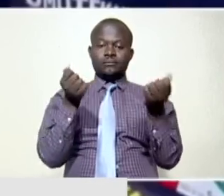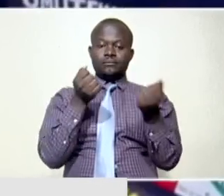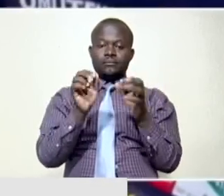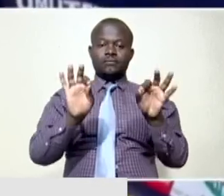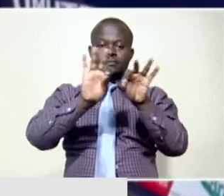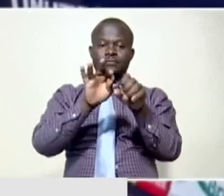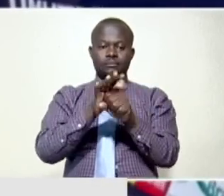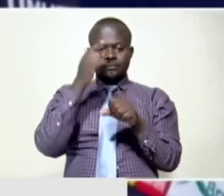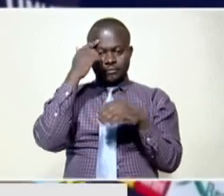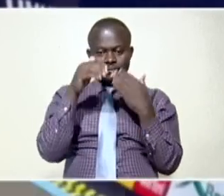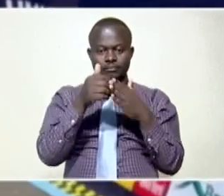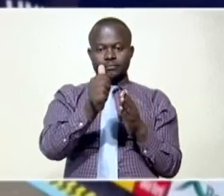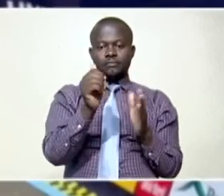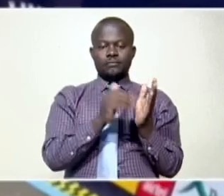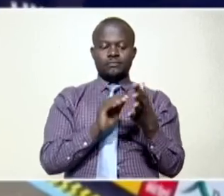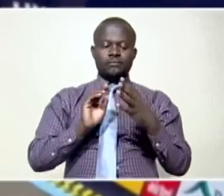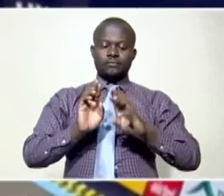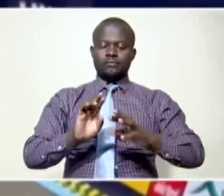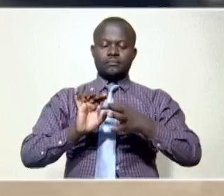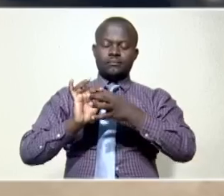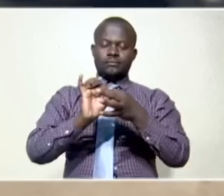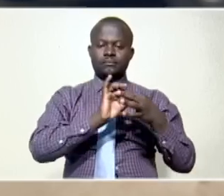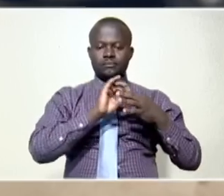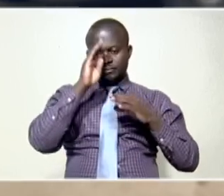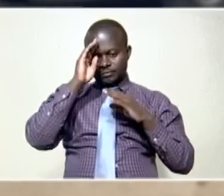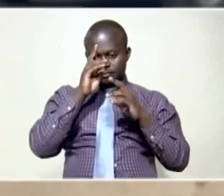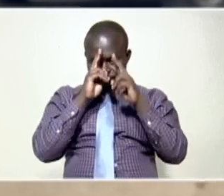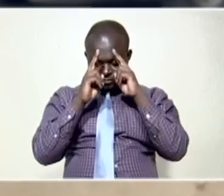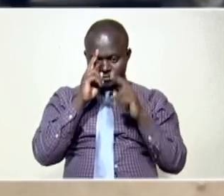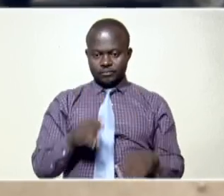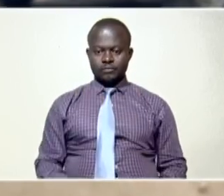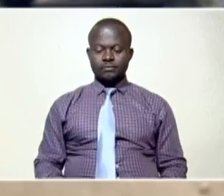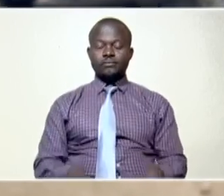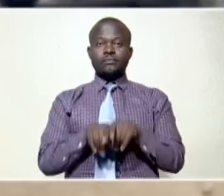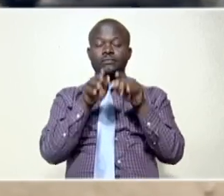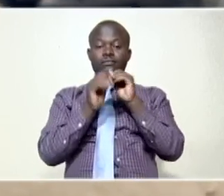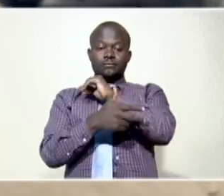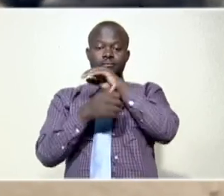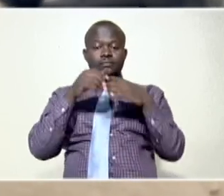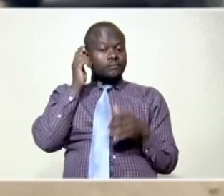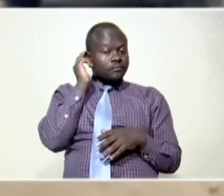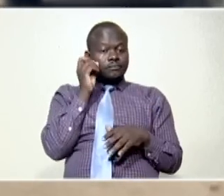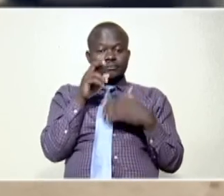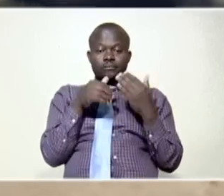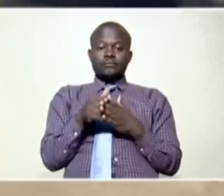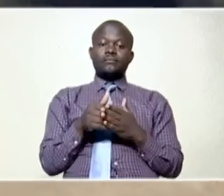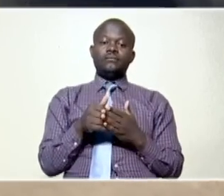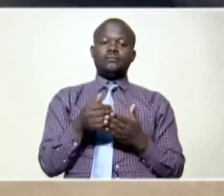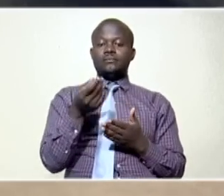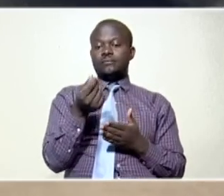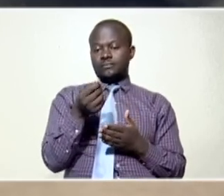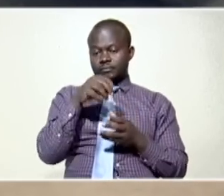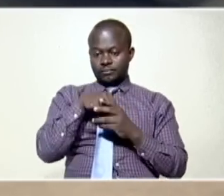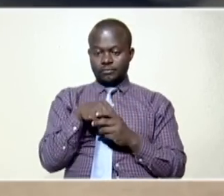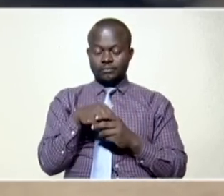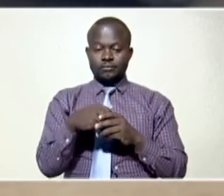kuri bo kandi ko biteguye gufatanya na polisi mu kubyubahiriza. Burya niba umuntu akwibye nka telefone cyangwa ikofe ayitwaje ngo harimo